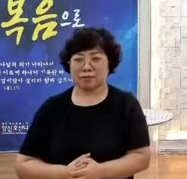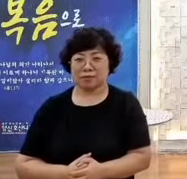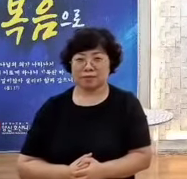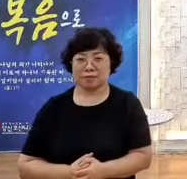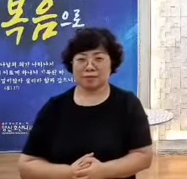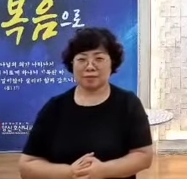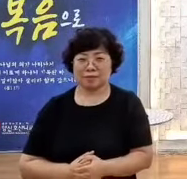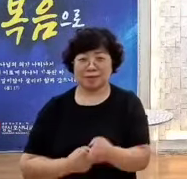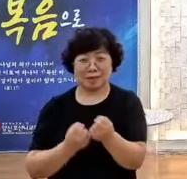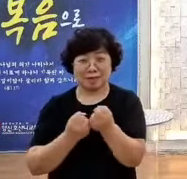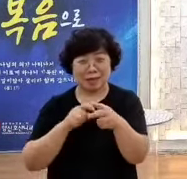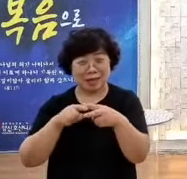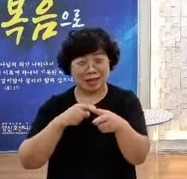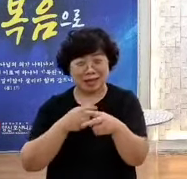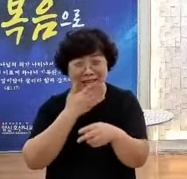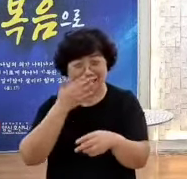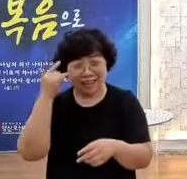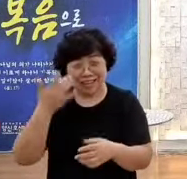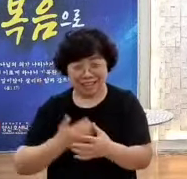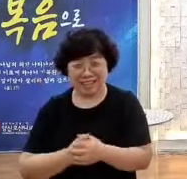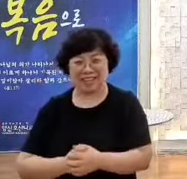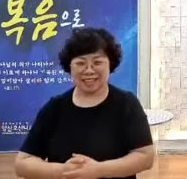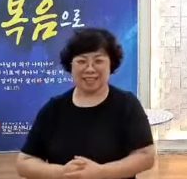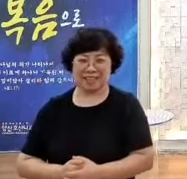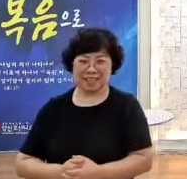아직도 설명이 잘 안 되는 것 같네요.